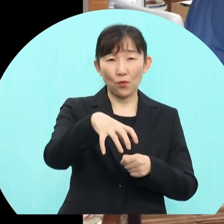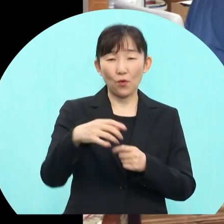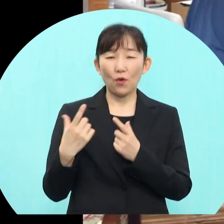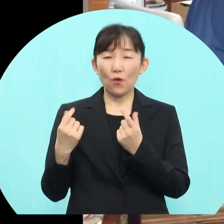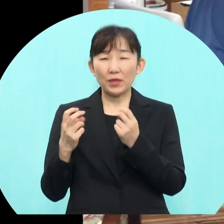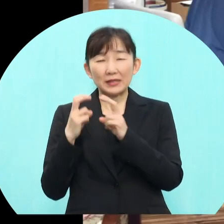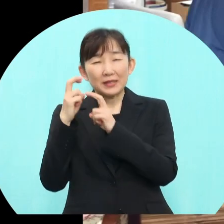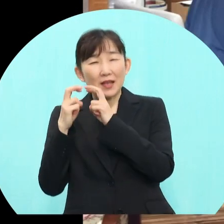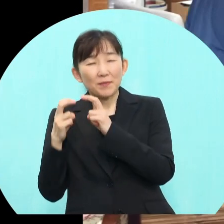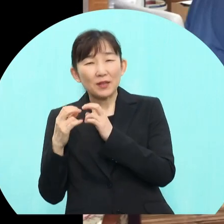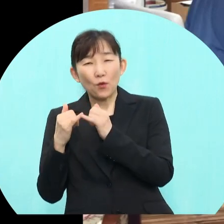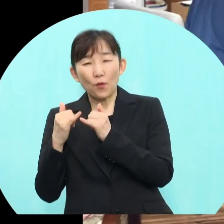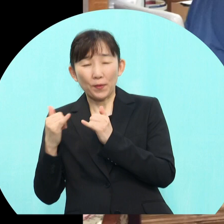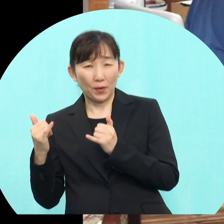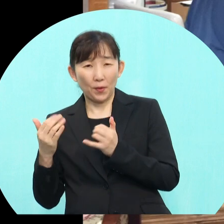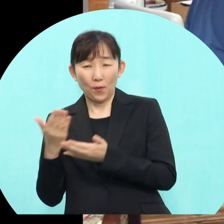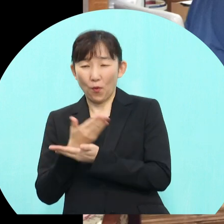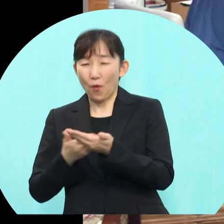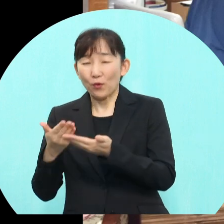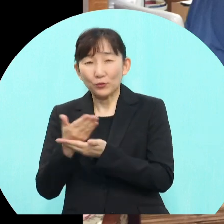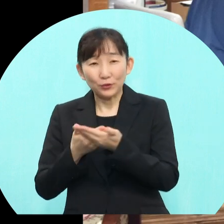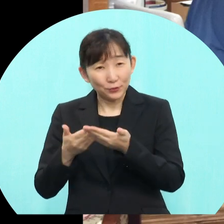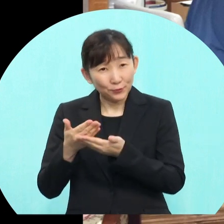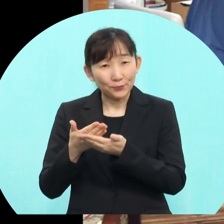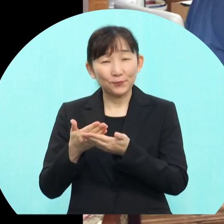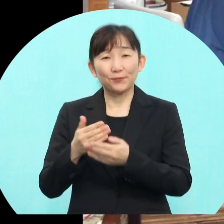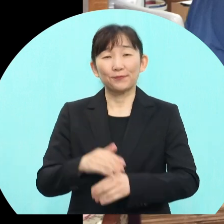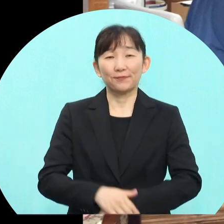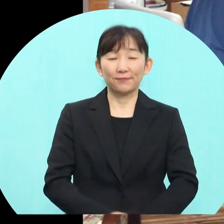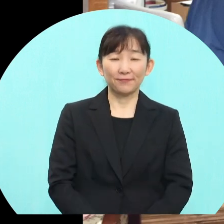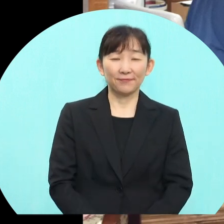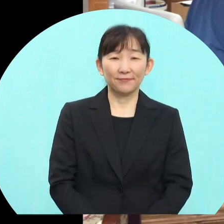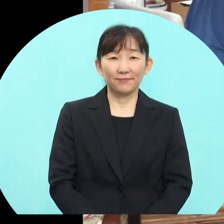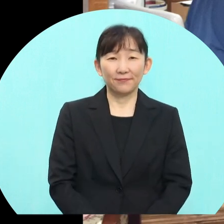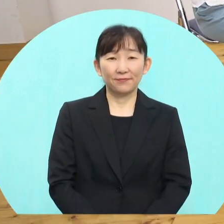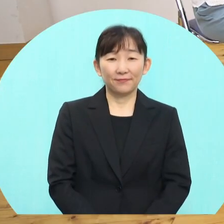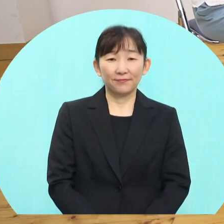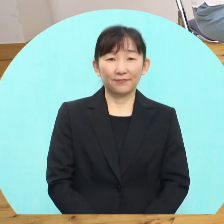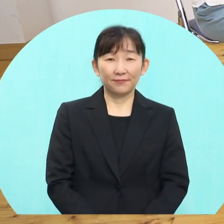持つ人たちと交流する機会が増えてきました。